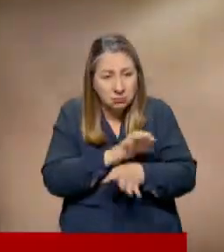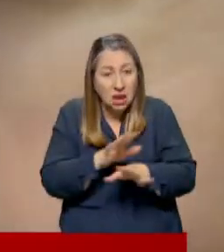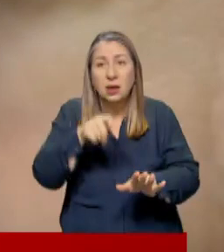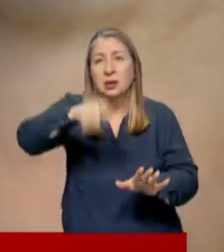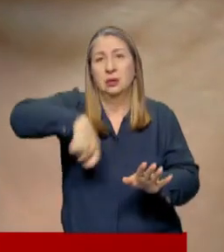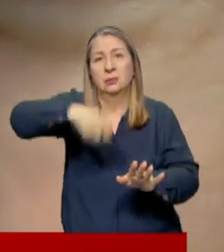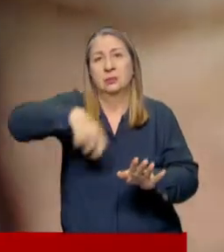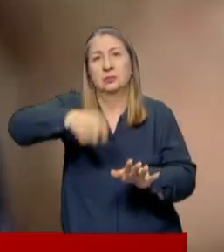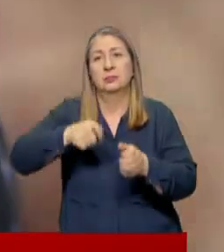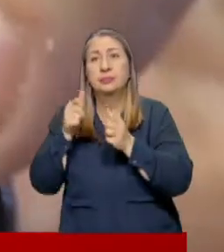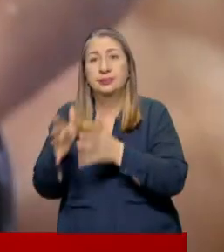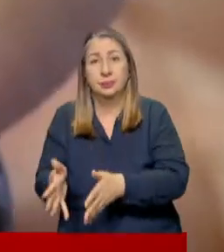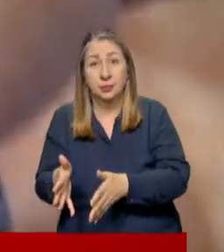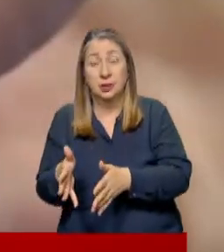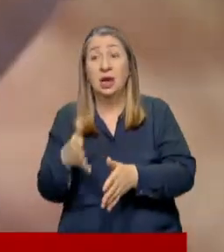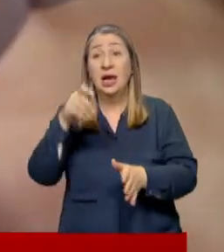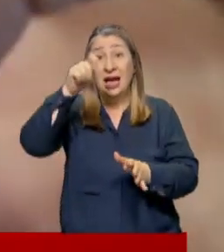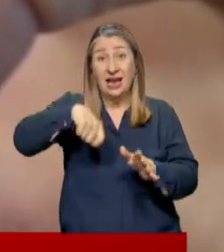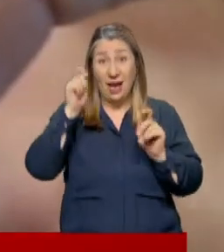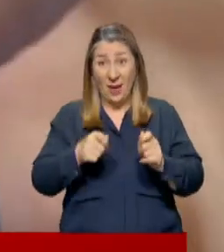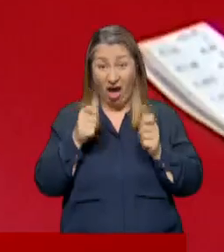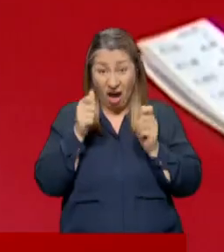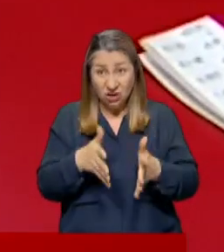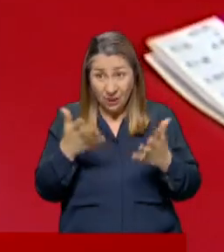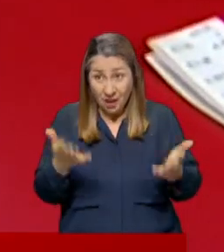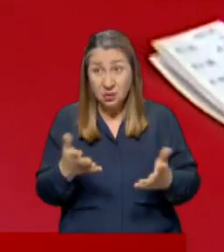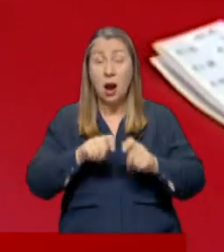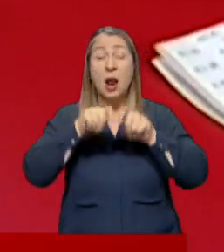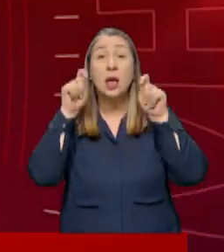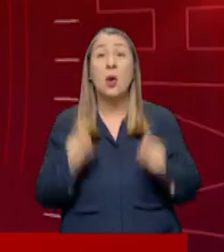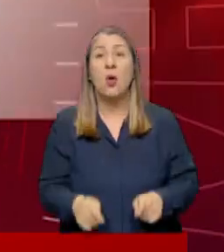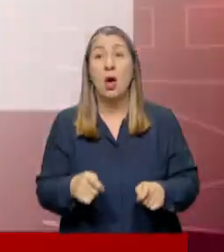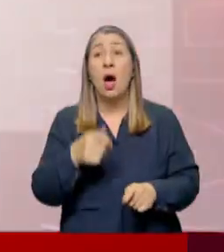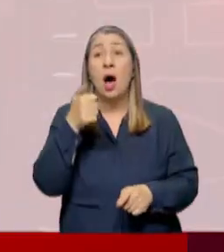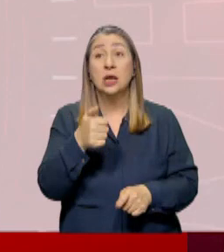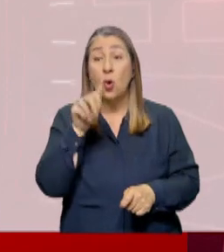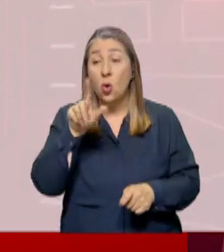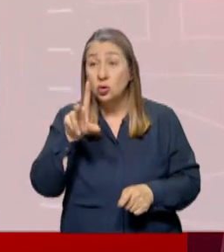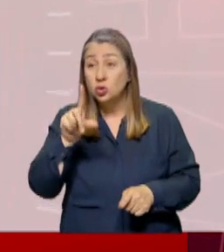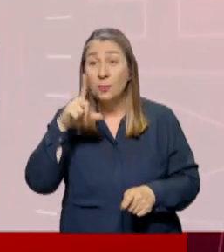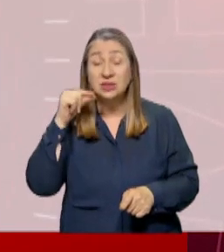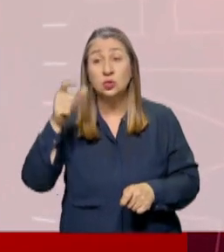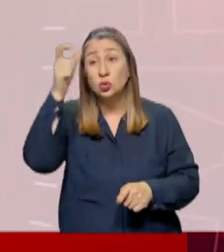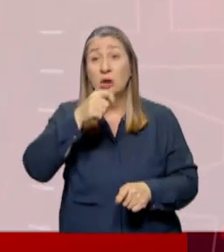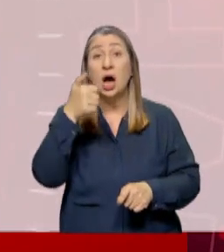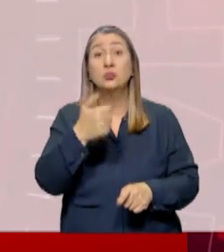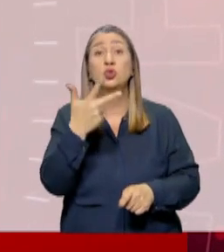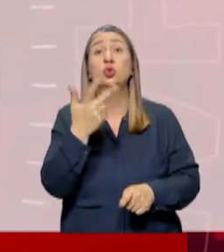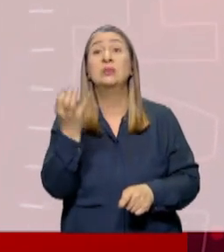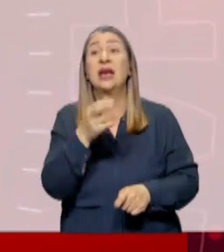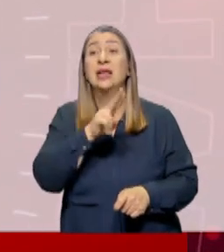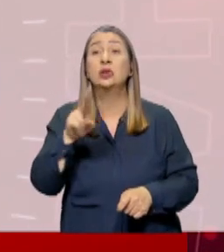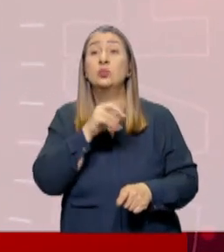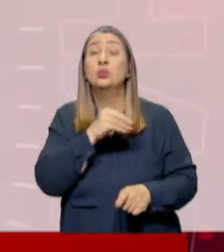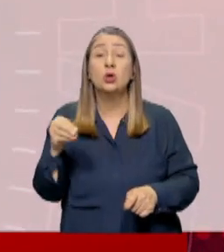kredi kartından harcıyor tüketici. Kartla yapılan harcamalar da rekor kırdı. 6-13 Mayıs'ta Türkiye'de 63 milyar